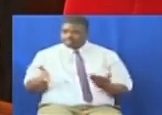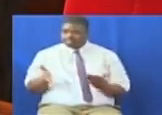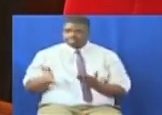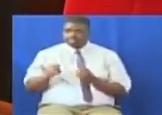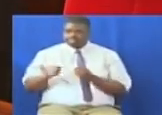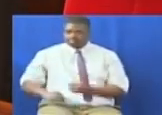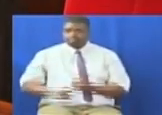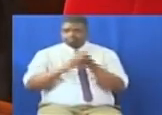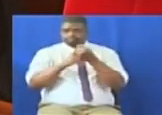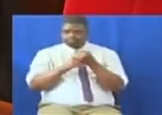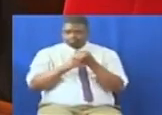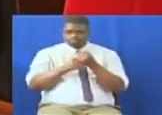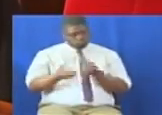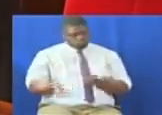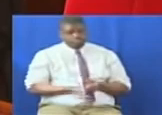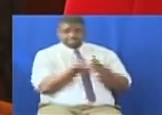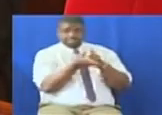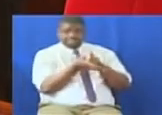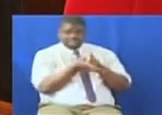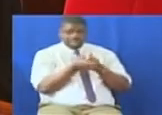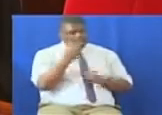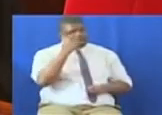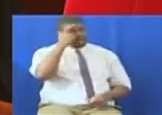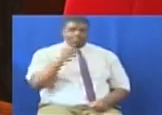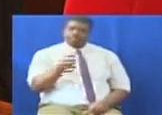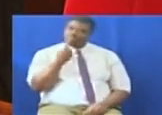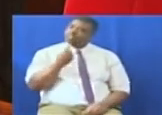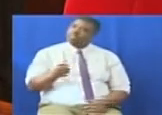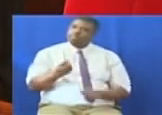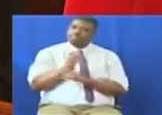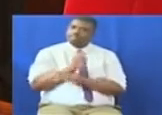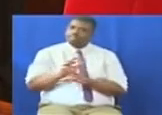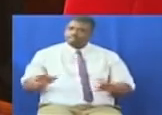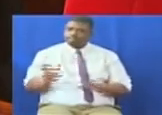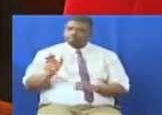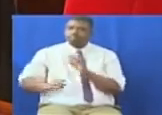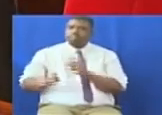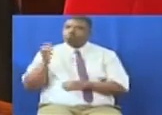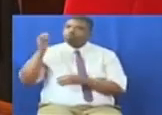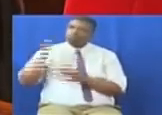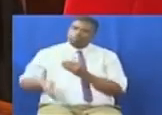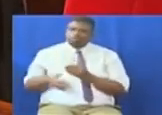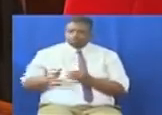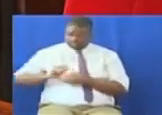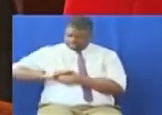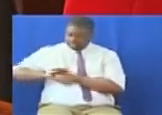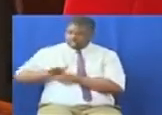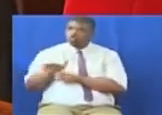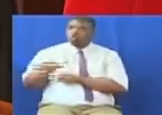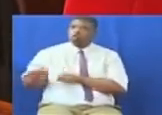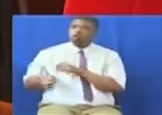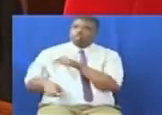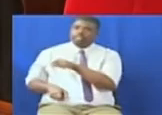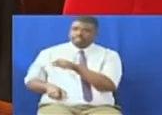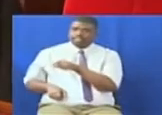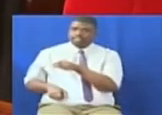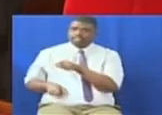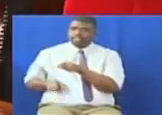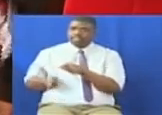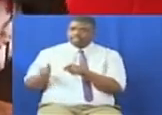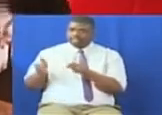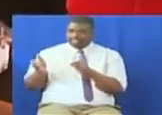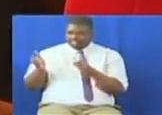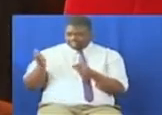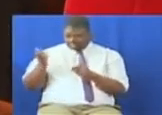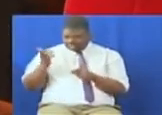mkono ili tusaidiane naye. Naamini kabisa kama nilivyosema katika mchango wa mwisho, hii corona itaondoka leo kabla ya kesho. Baada